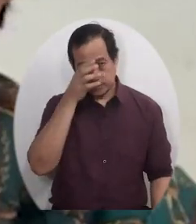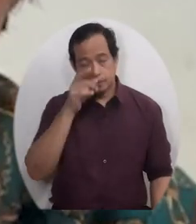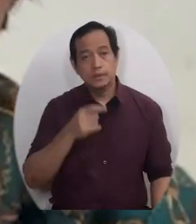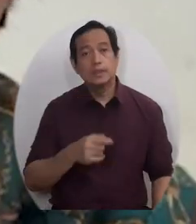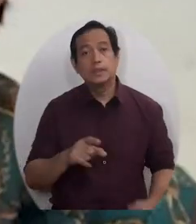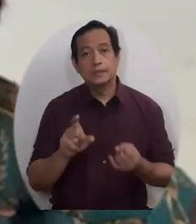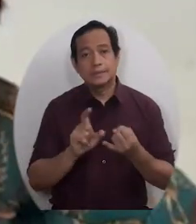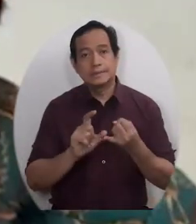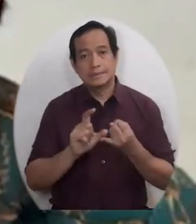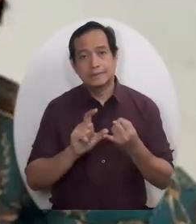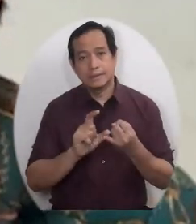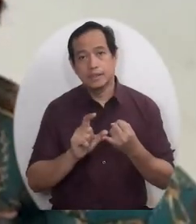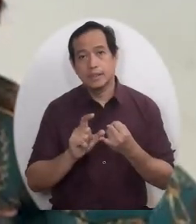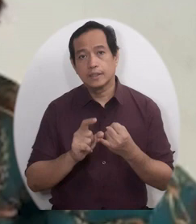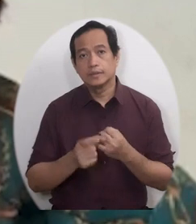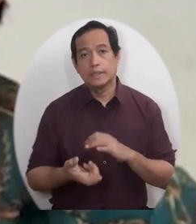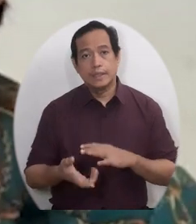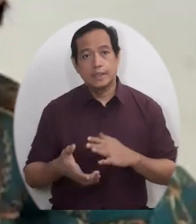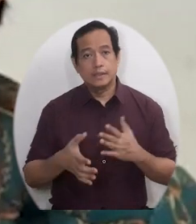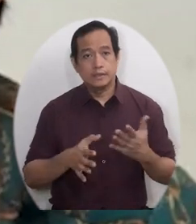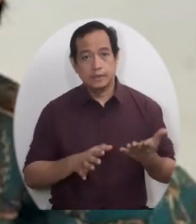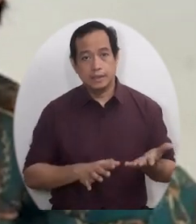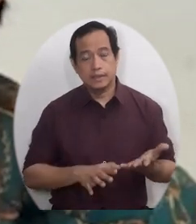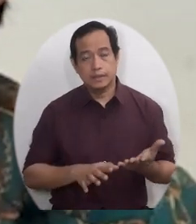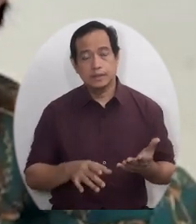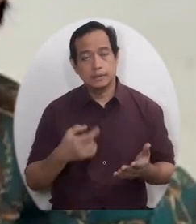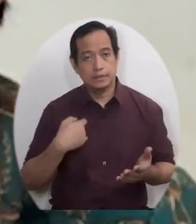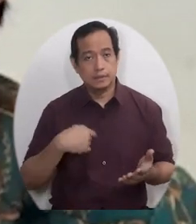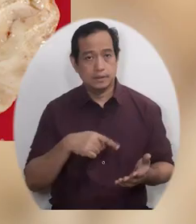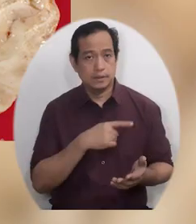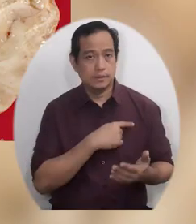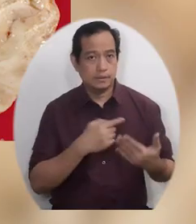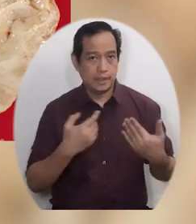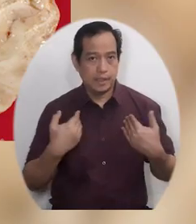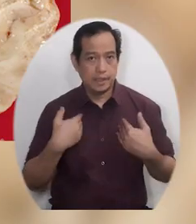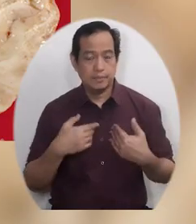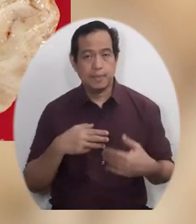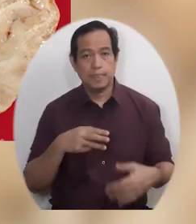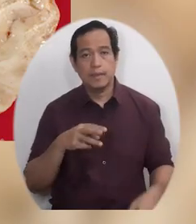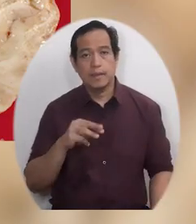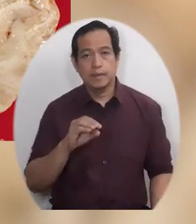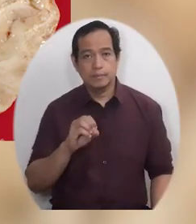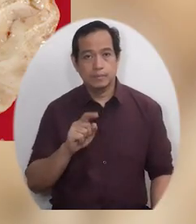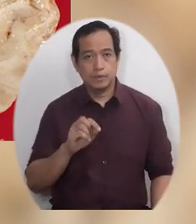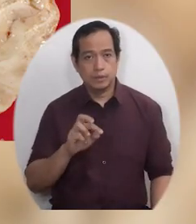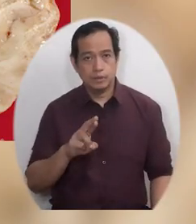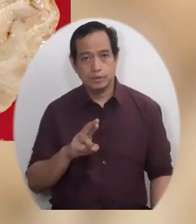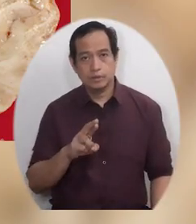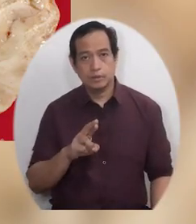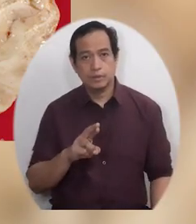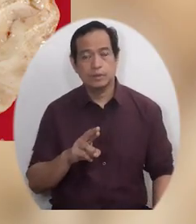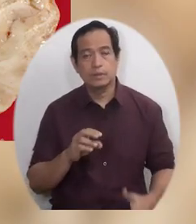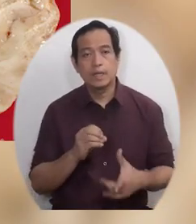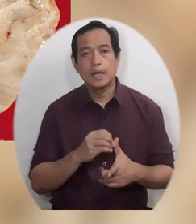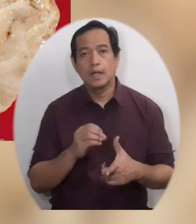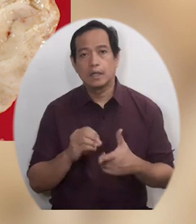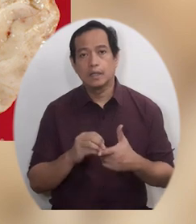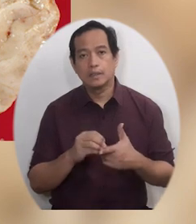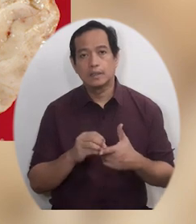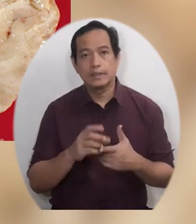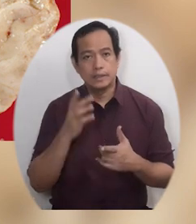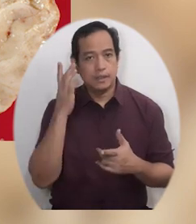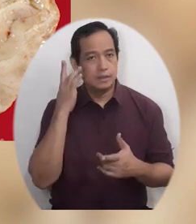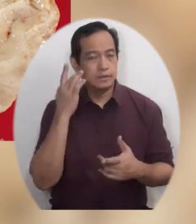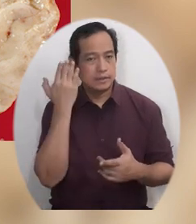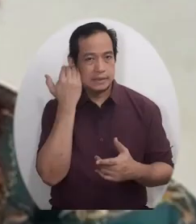ating brain cells. At nagkakaroon tayo ng motor or sensory deficit. Ibig sabihin, nagkakaroon